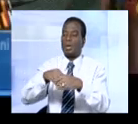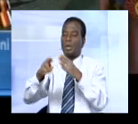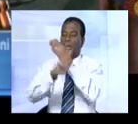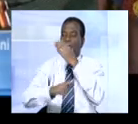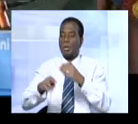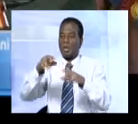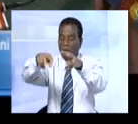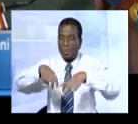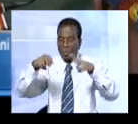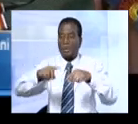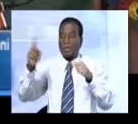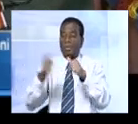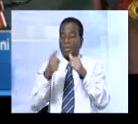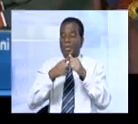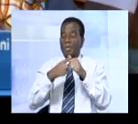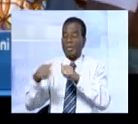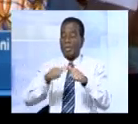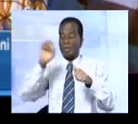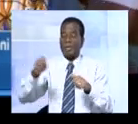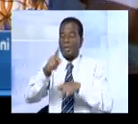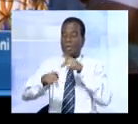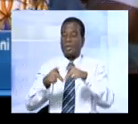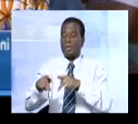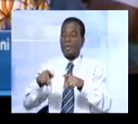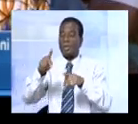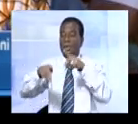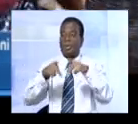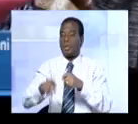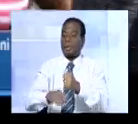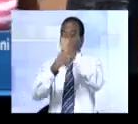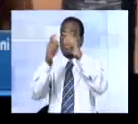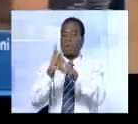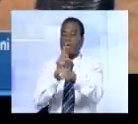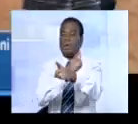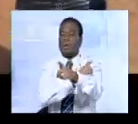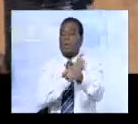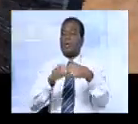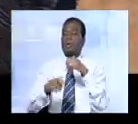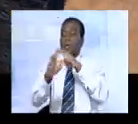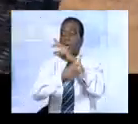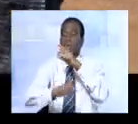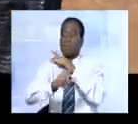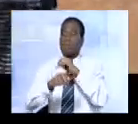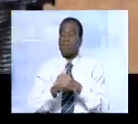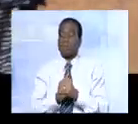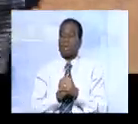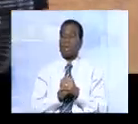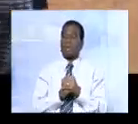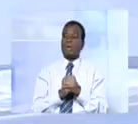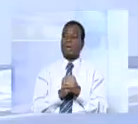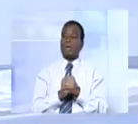est la principale activité de la population, une activité qui contribue au développement de la localité.